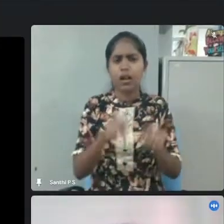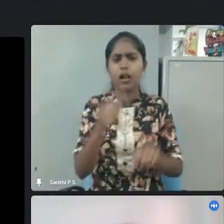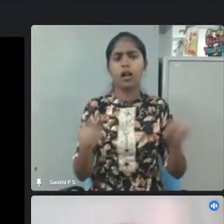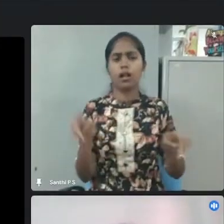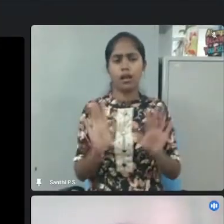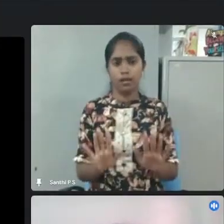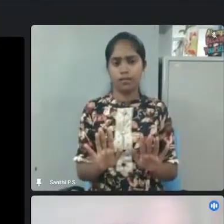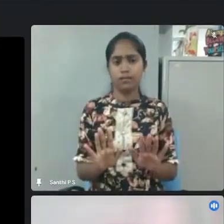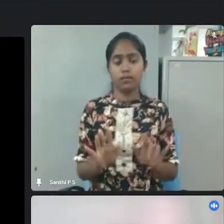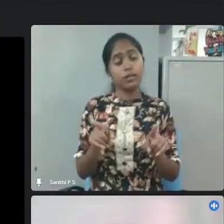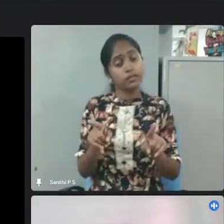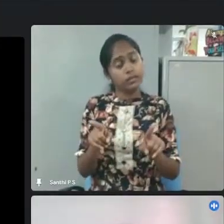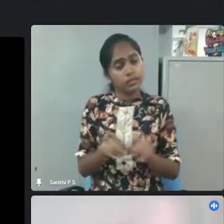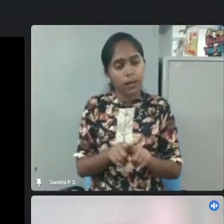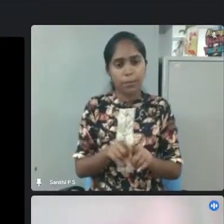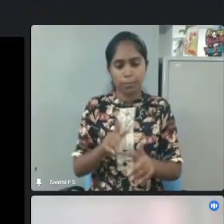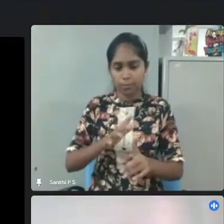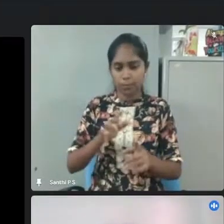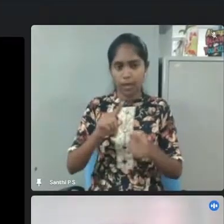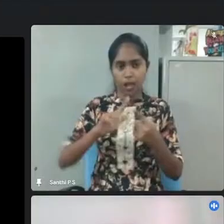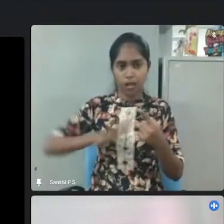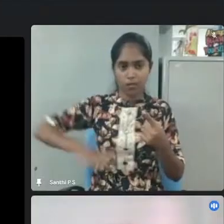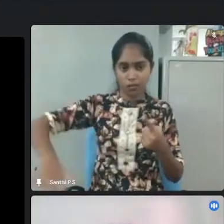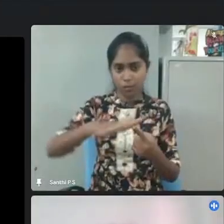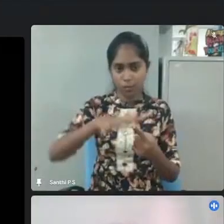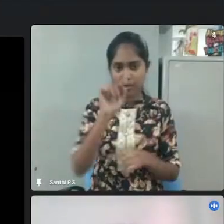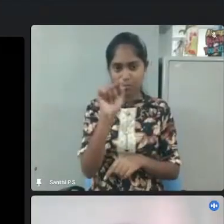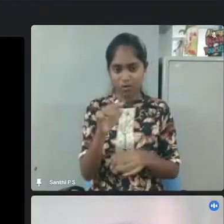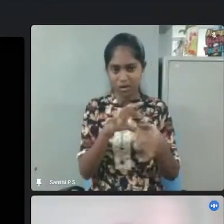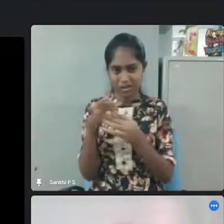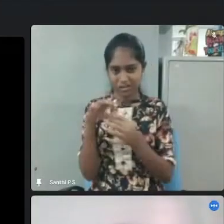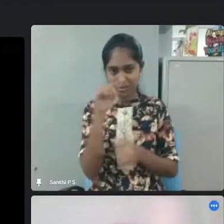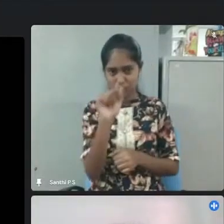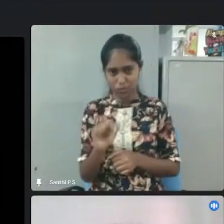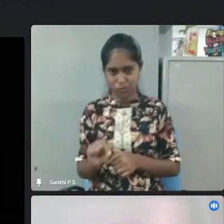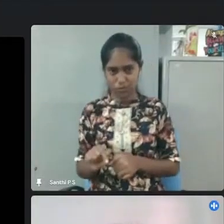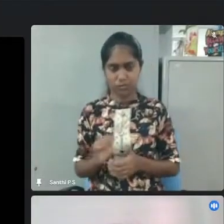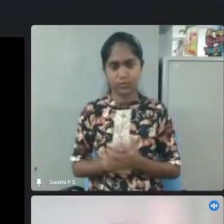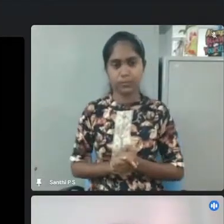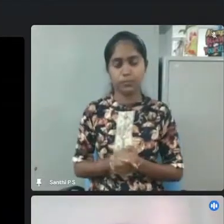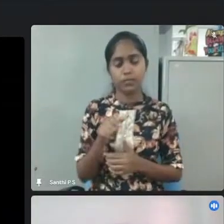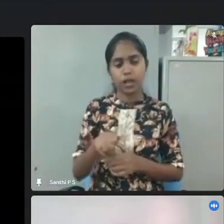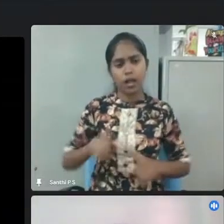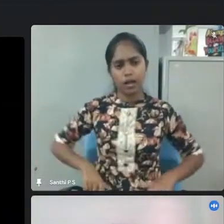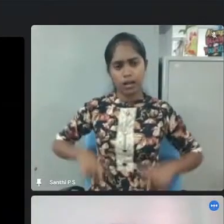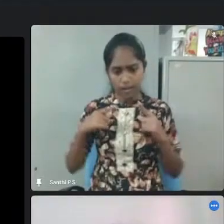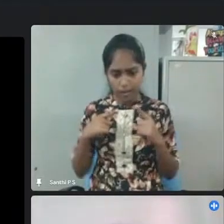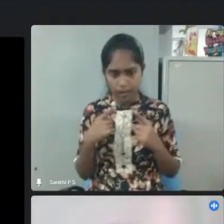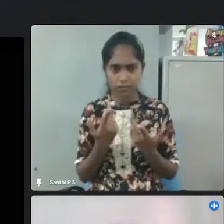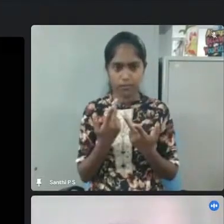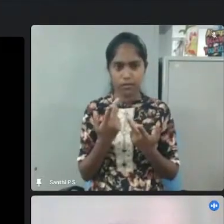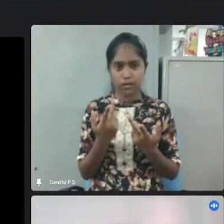ഉള്ളത്. അതുപോലെ തന്നെയാണ് പരിസ്ഥിതി ഘടകങ്ങൾ അല്ലെങ്കിൽ ചുറ്റുപാട്, എൻവയൺമെന്റ് എന്ന് പറയുന്നത്. ഇതിൽ ജീവിത സാഹചര്യങ്ങളുണ്ട്,